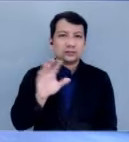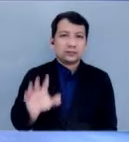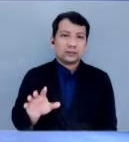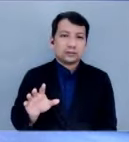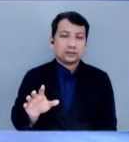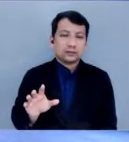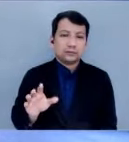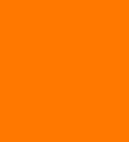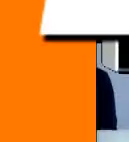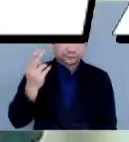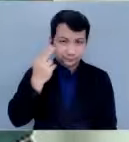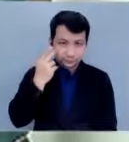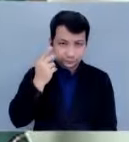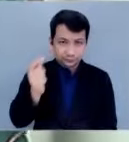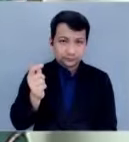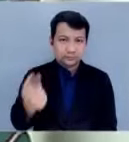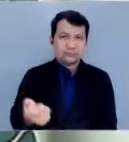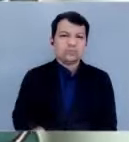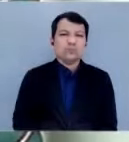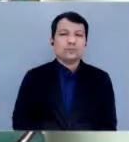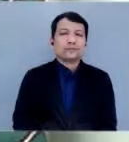Hannibal Talete.